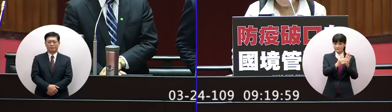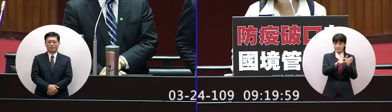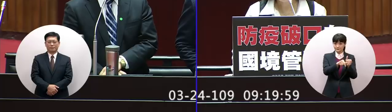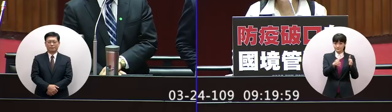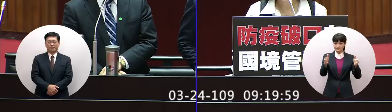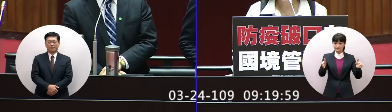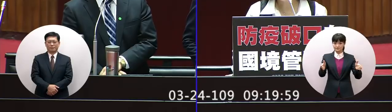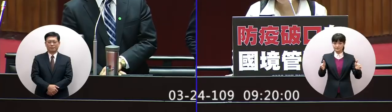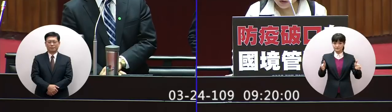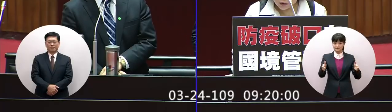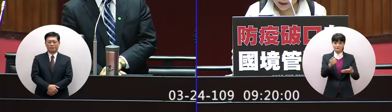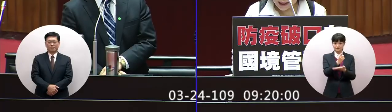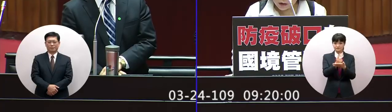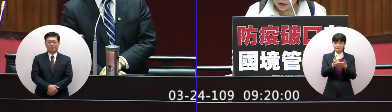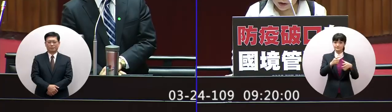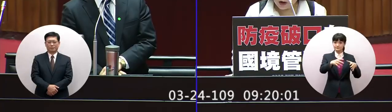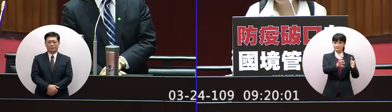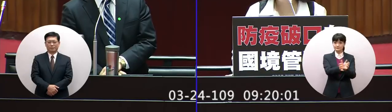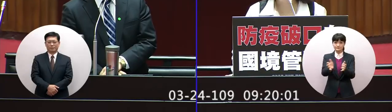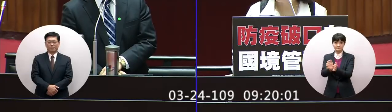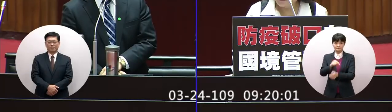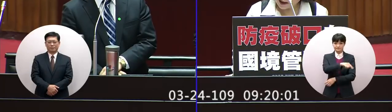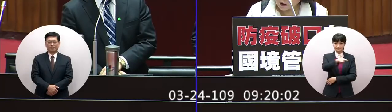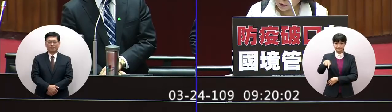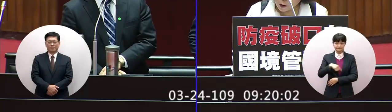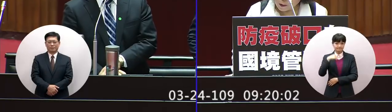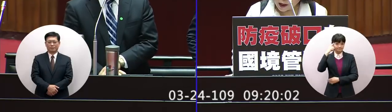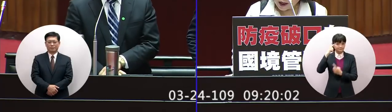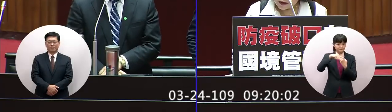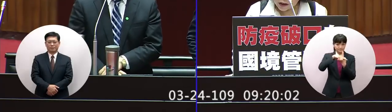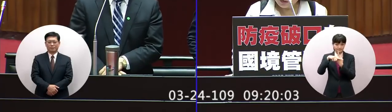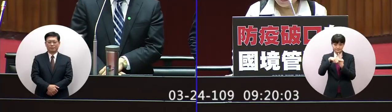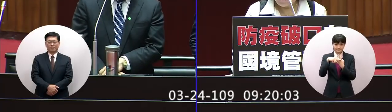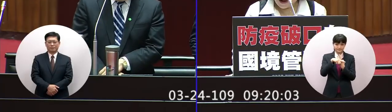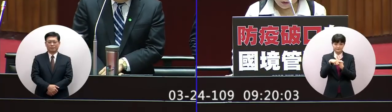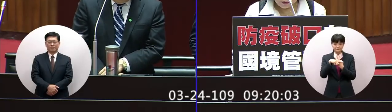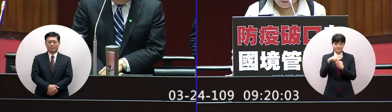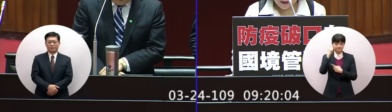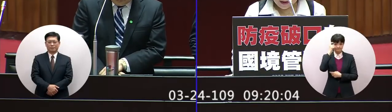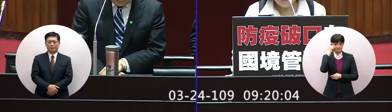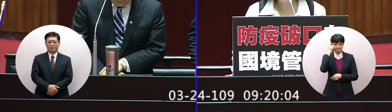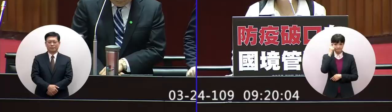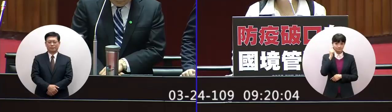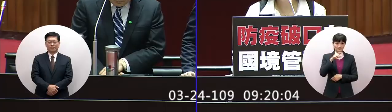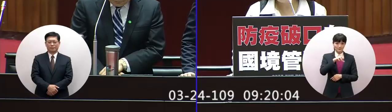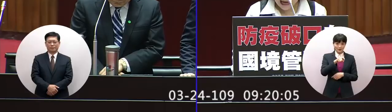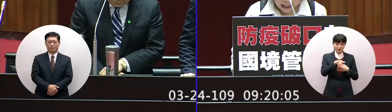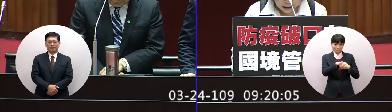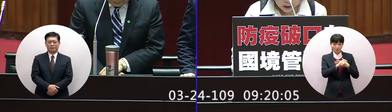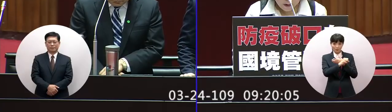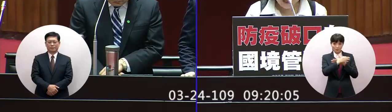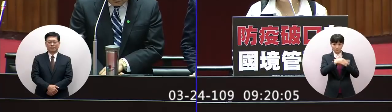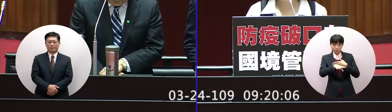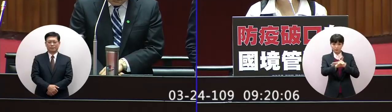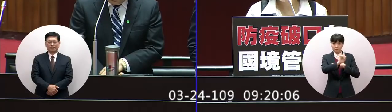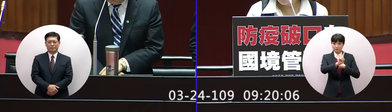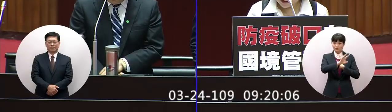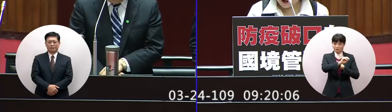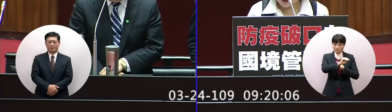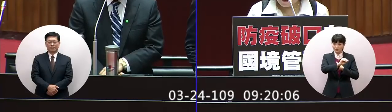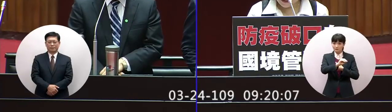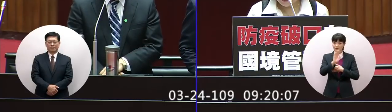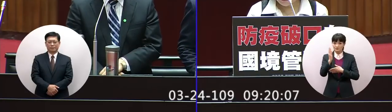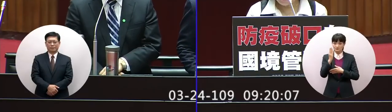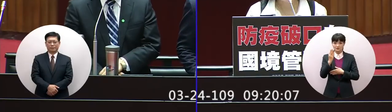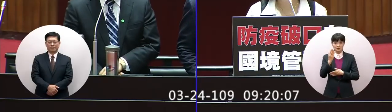时期内哦，我们各界都试图的要去找出防疫的漏洞，试图防堵，但是这中间还是有很多看